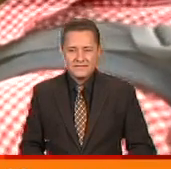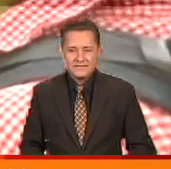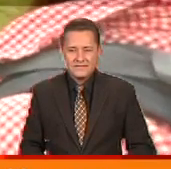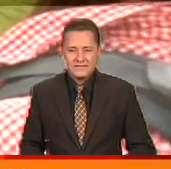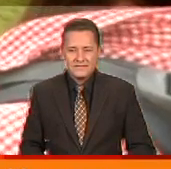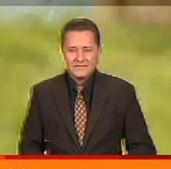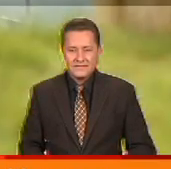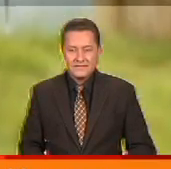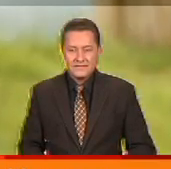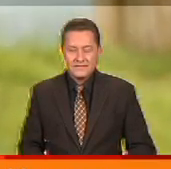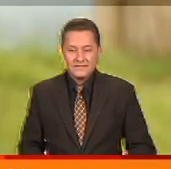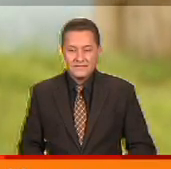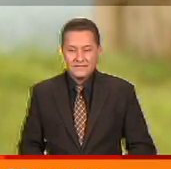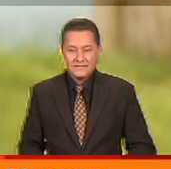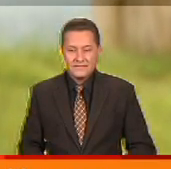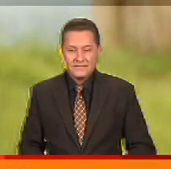Підйомник.